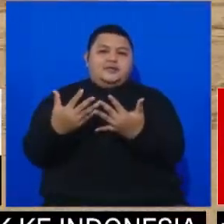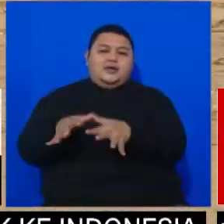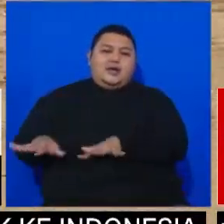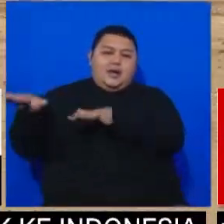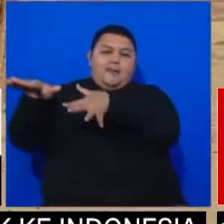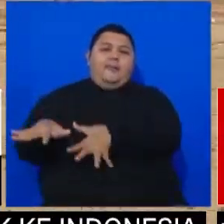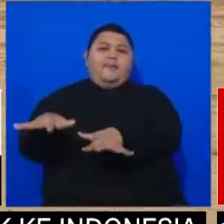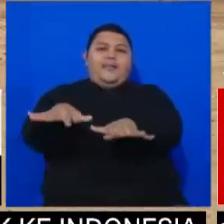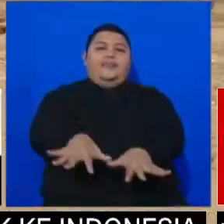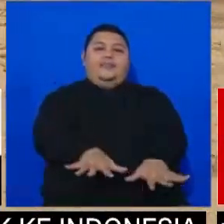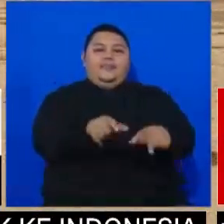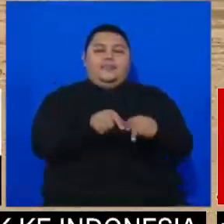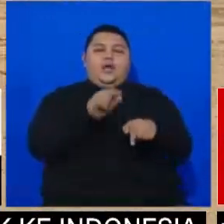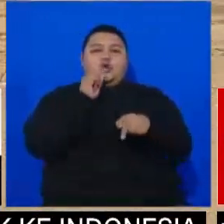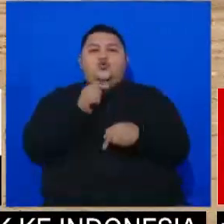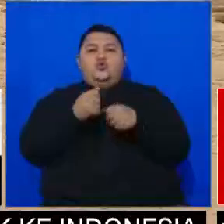ritual adat.